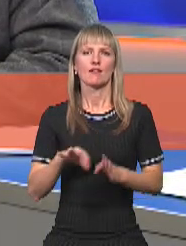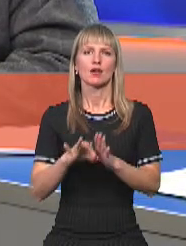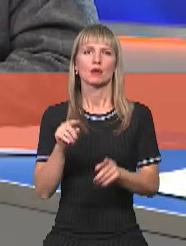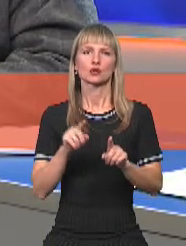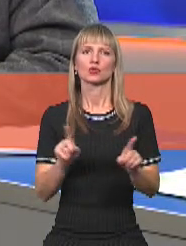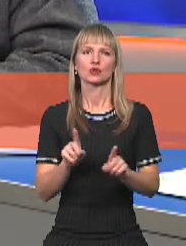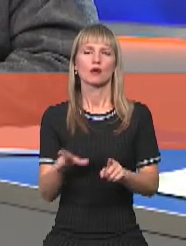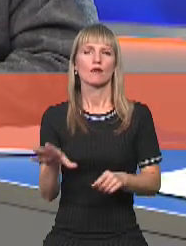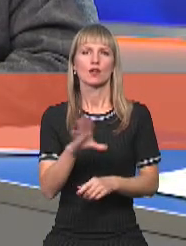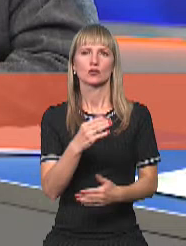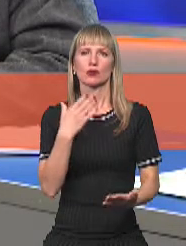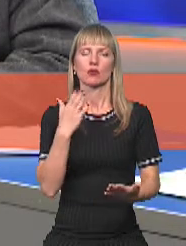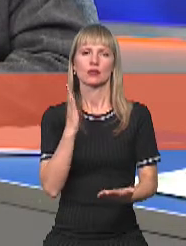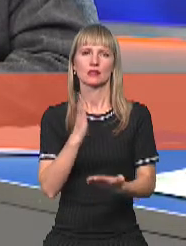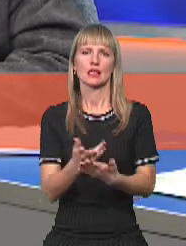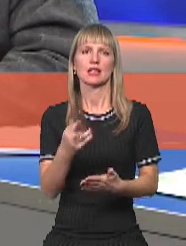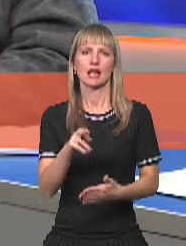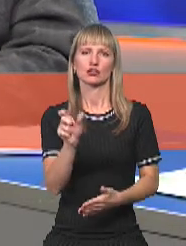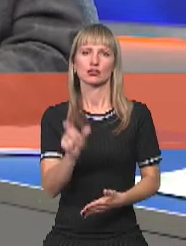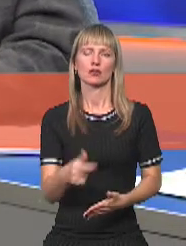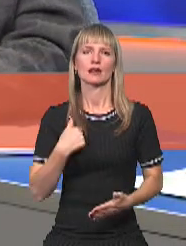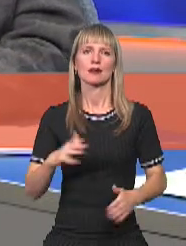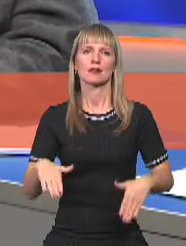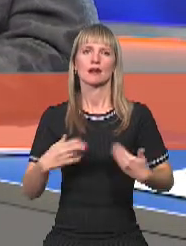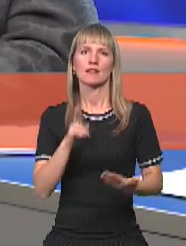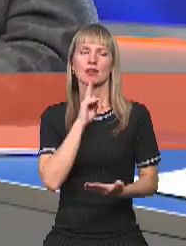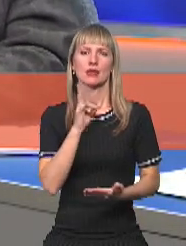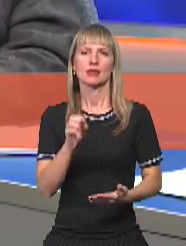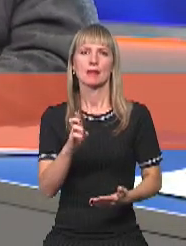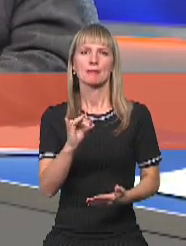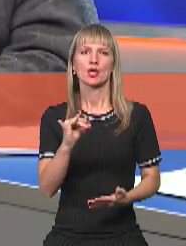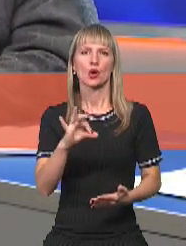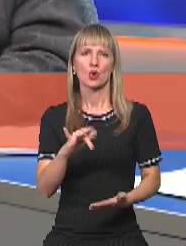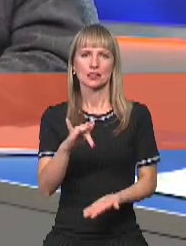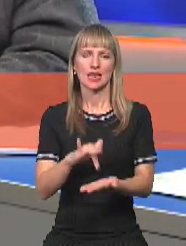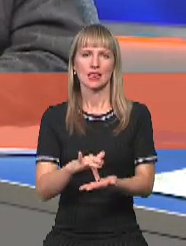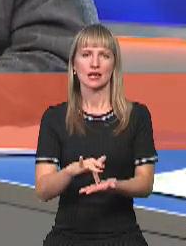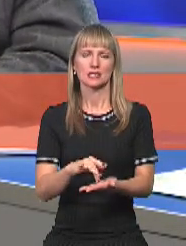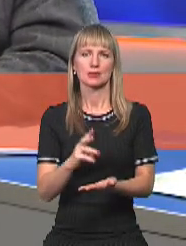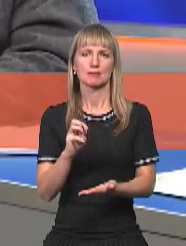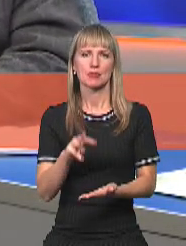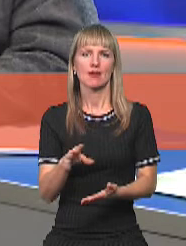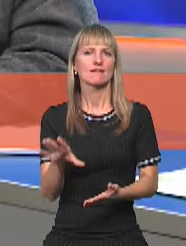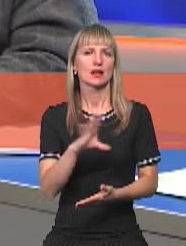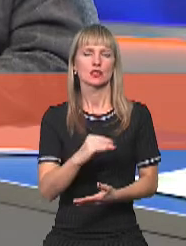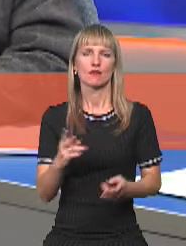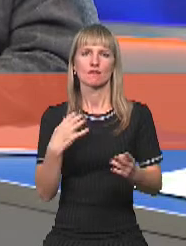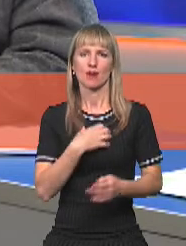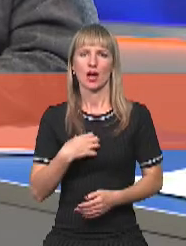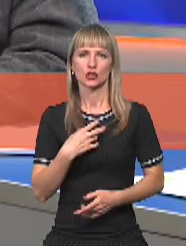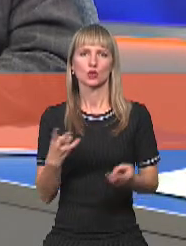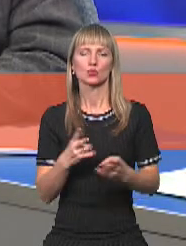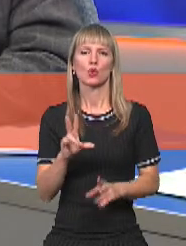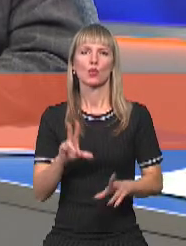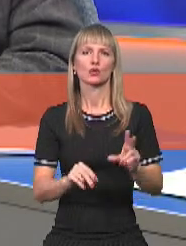те, що все призначено для чоловіка. Для людини, так. Я предлагаю обратити внимание на біоцентризм, то, що все важно. Нужно